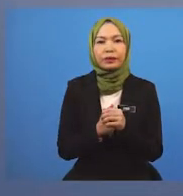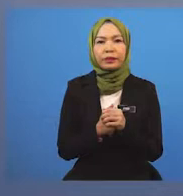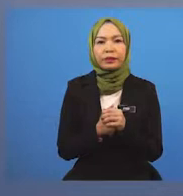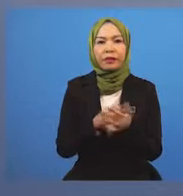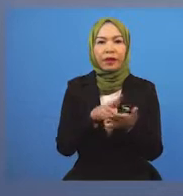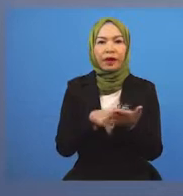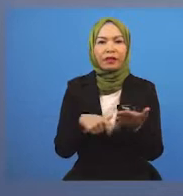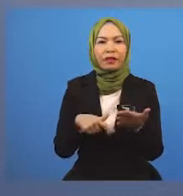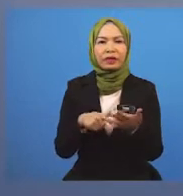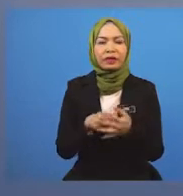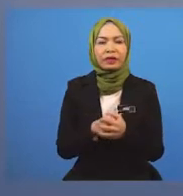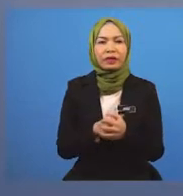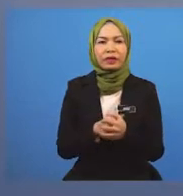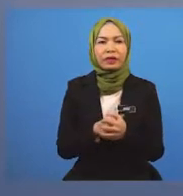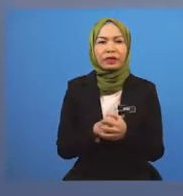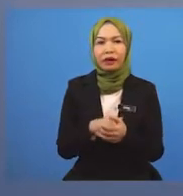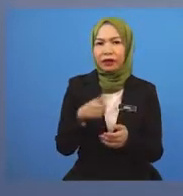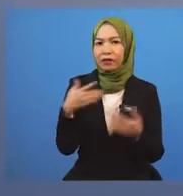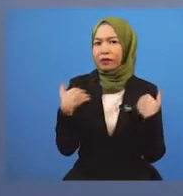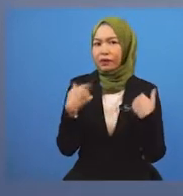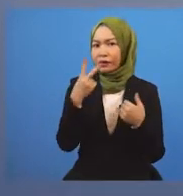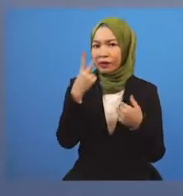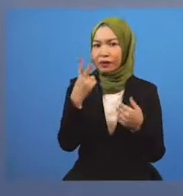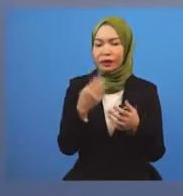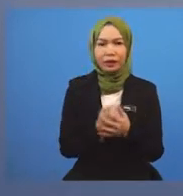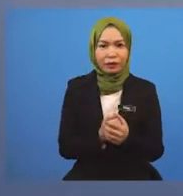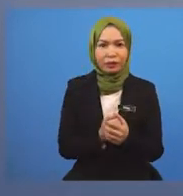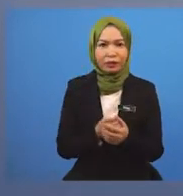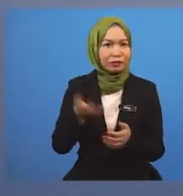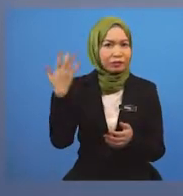Apa ni? Murid-murid pernah lihat tak apa yang cikgu sedang pegang ni?